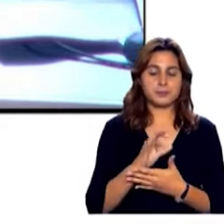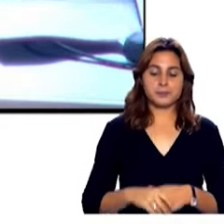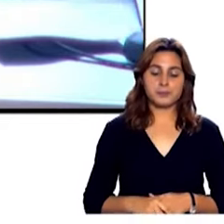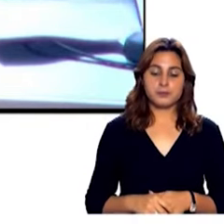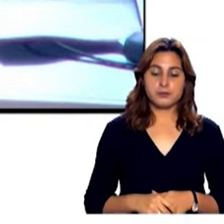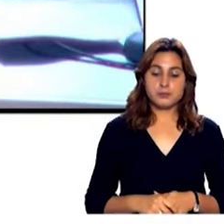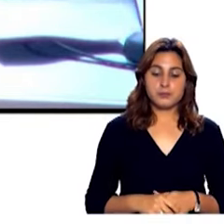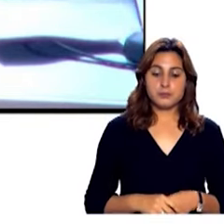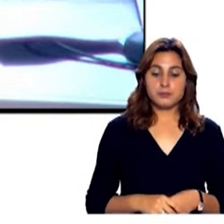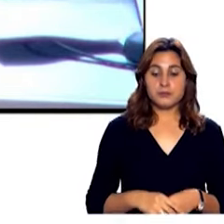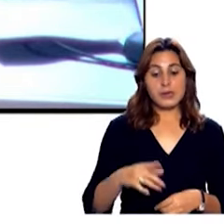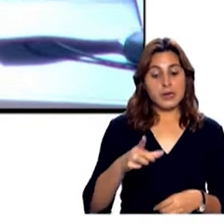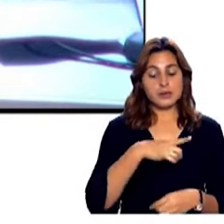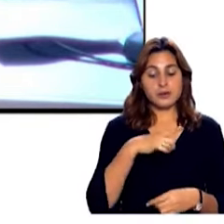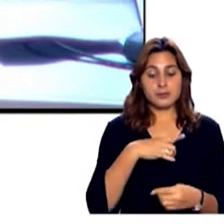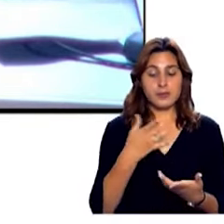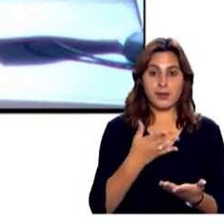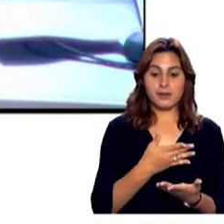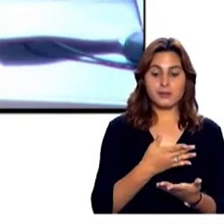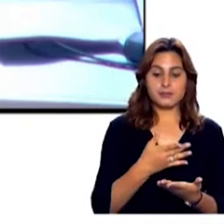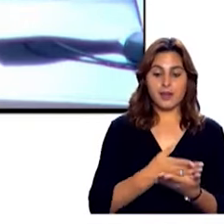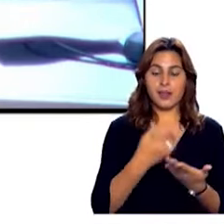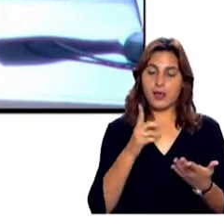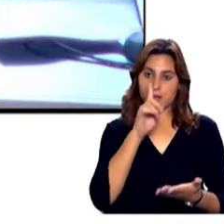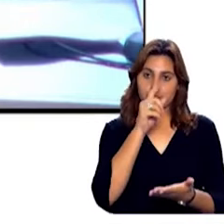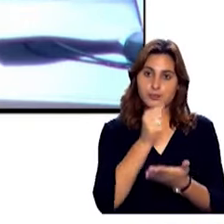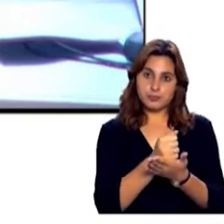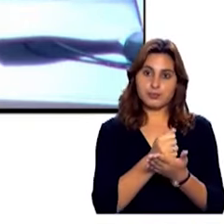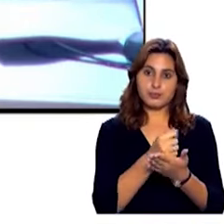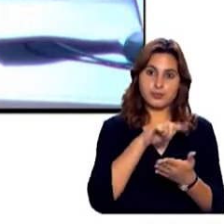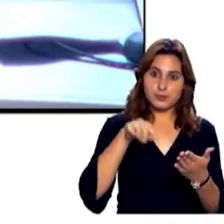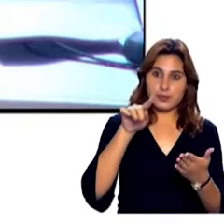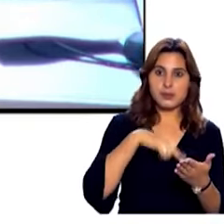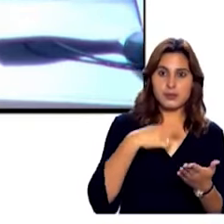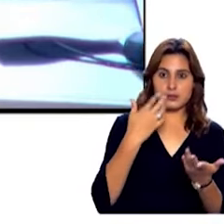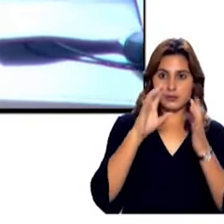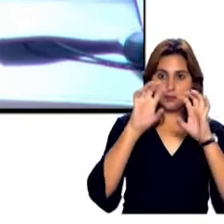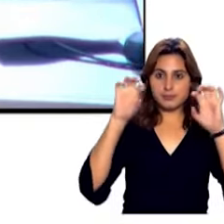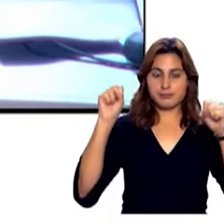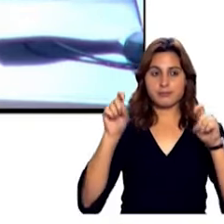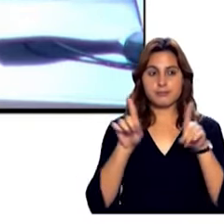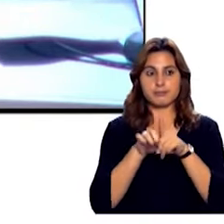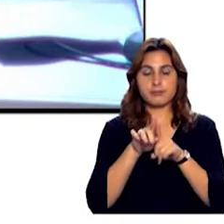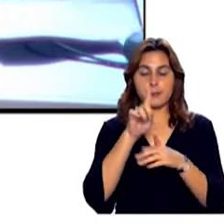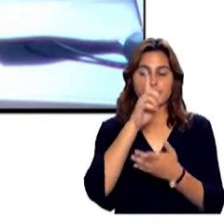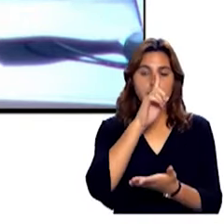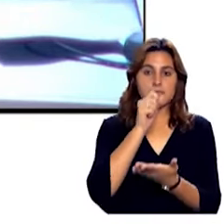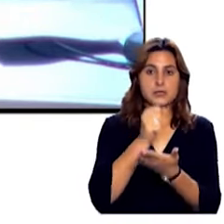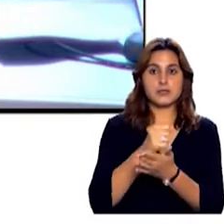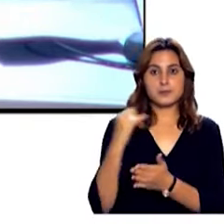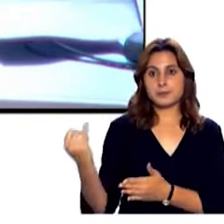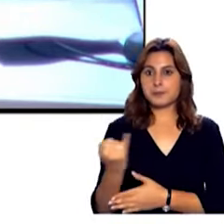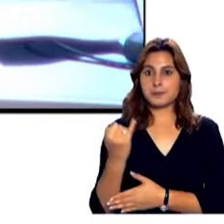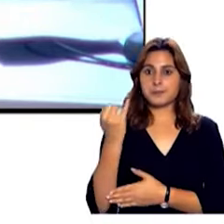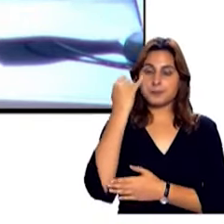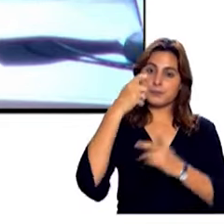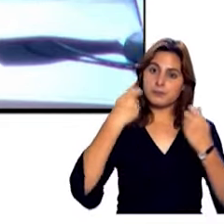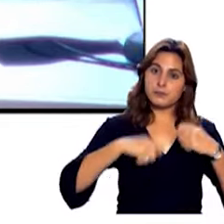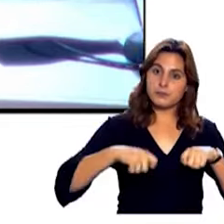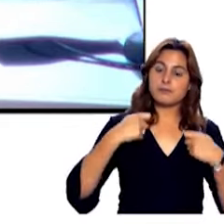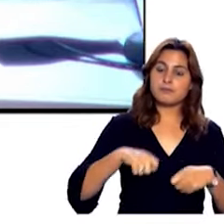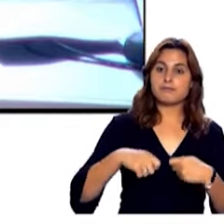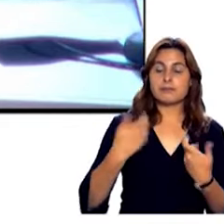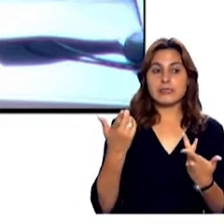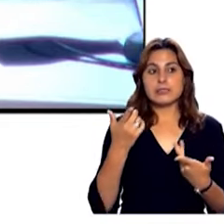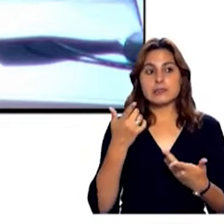de cassation ce sont vraiment toutes les décisions les Plus importantes celles o on va avoir une Motivation enrichie celle o on va peut-être appeler